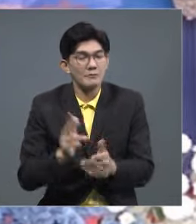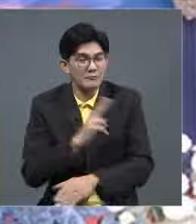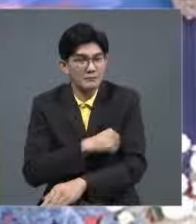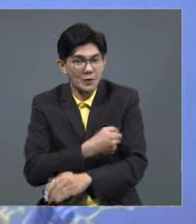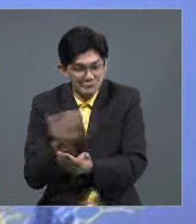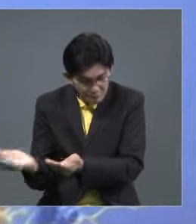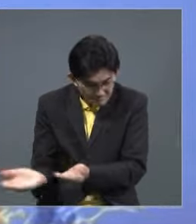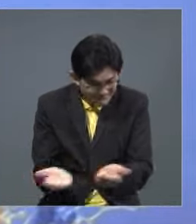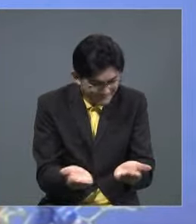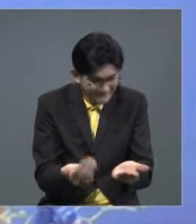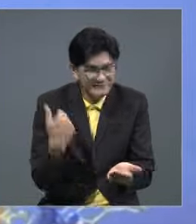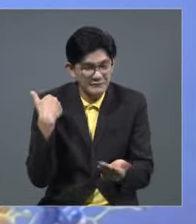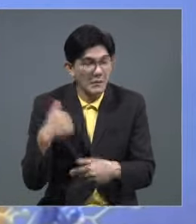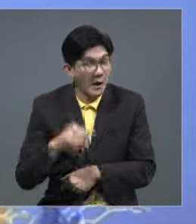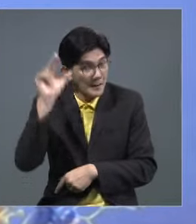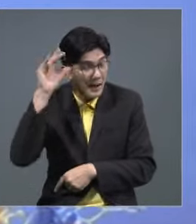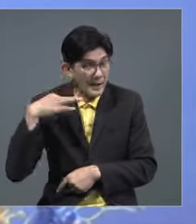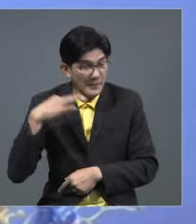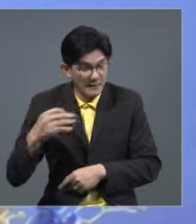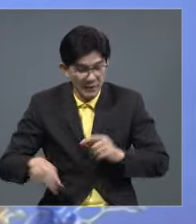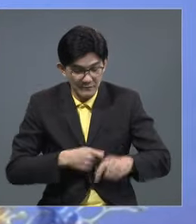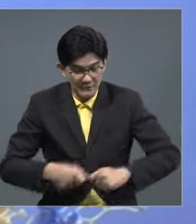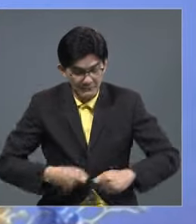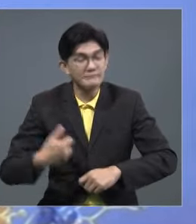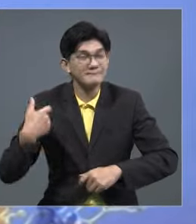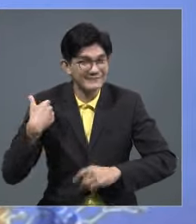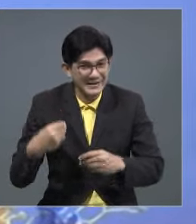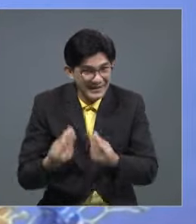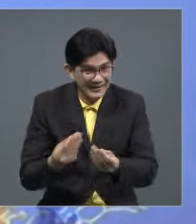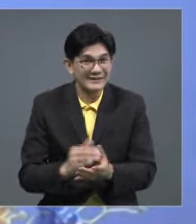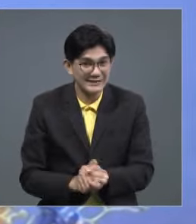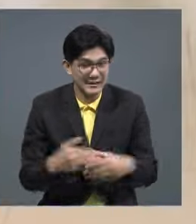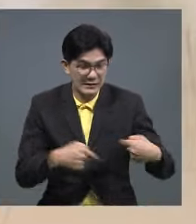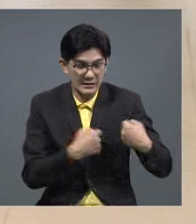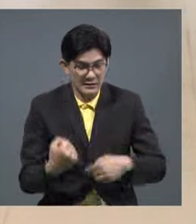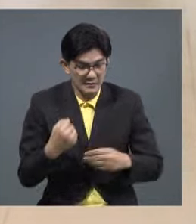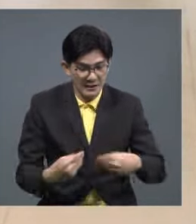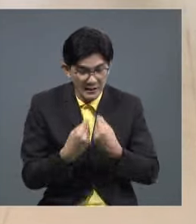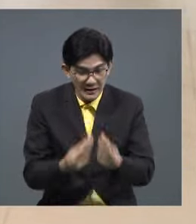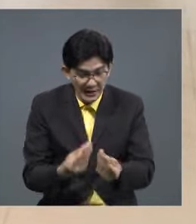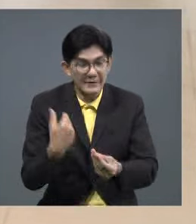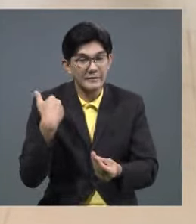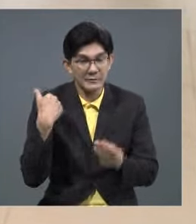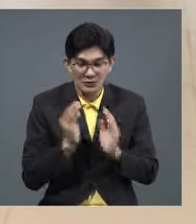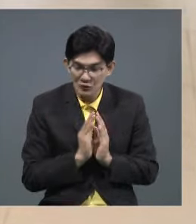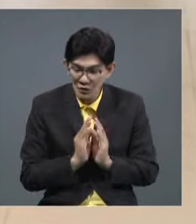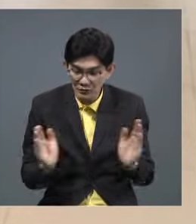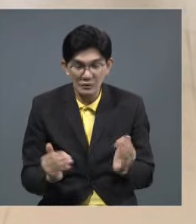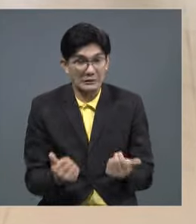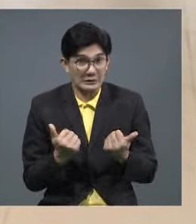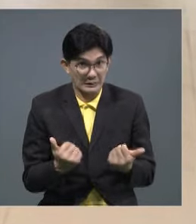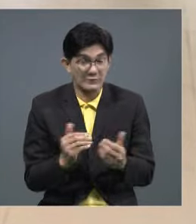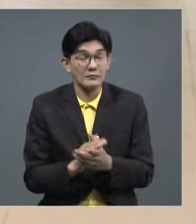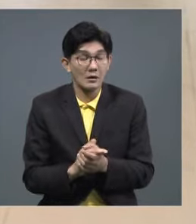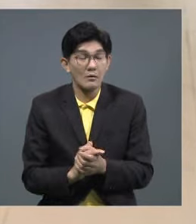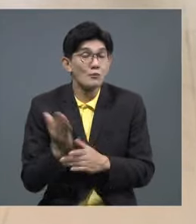ก้วก็ต้อนรับด้วยผ้าขาวม้าพร้อมด้วยเพลงมาร์ชอสม.โดยท่านได้ให้กำลังใจพี่น้องอสม.พร้อมกับขอบคุณค่ะที่ในช่วงที่